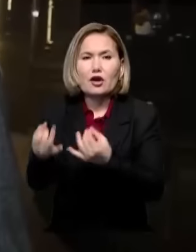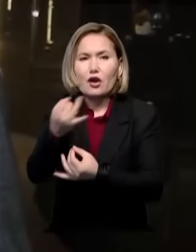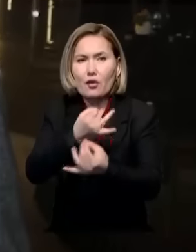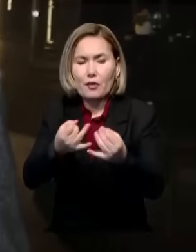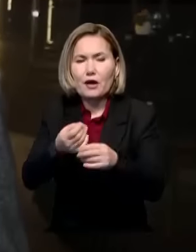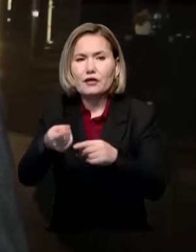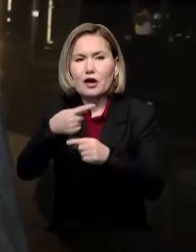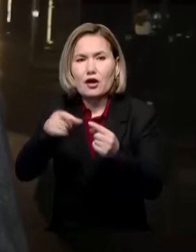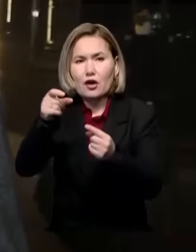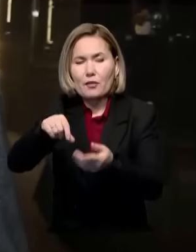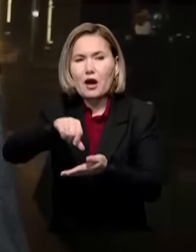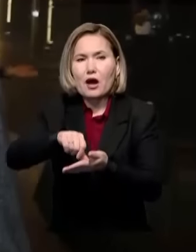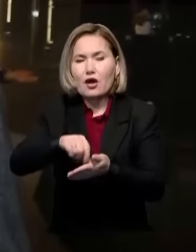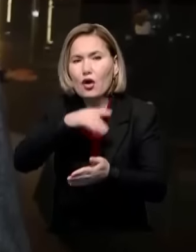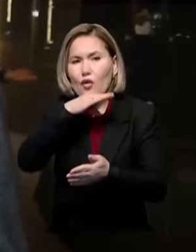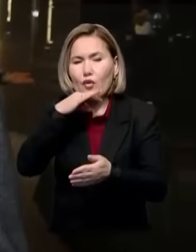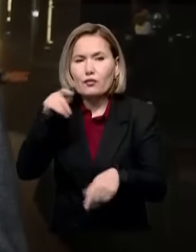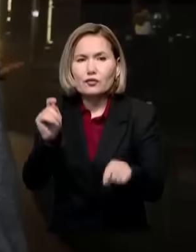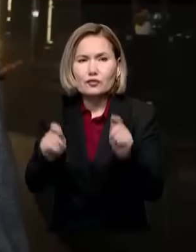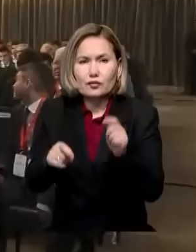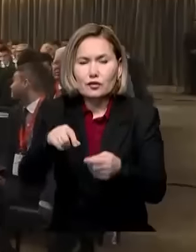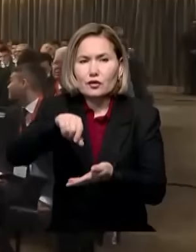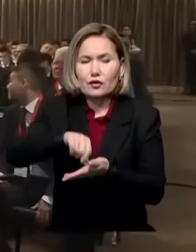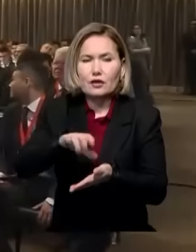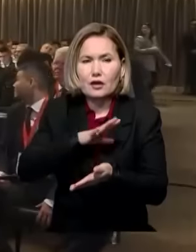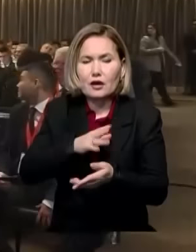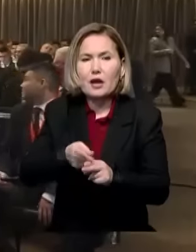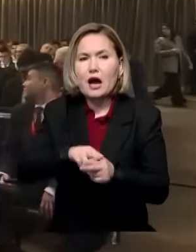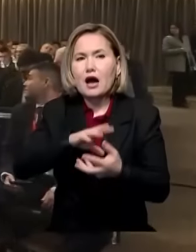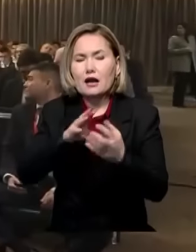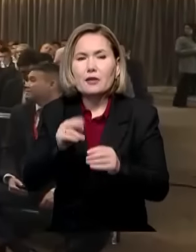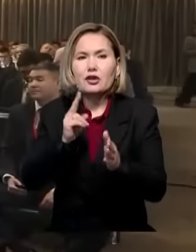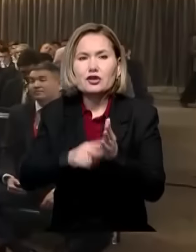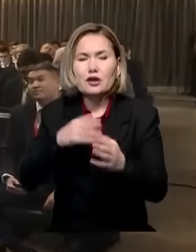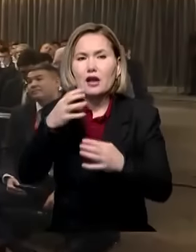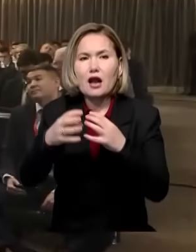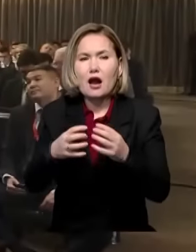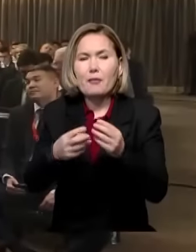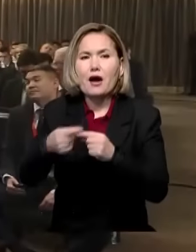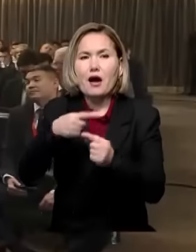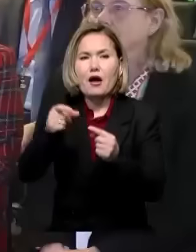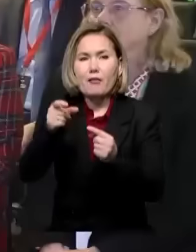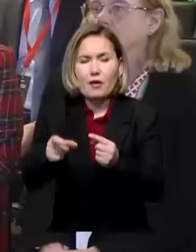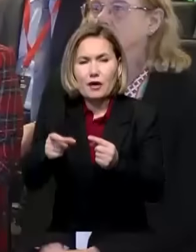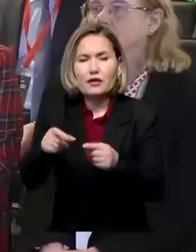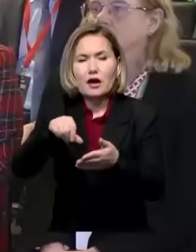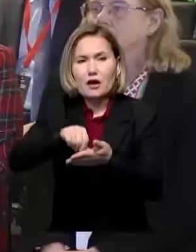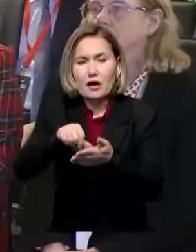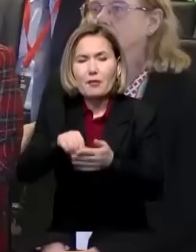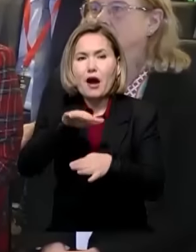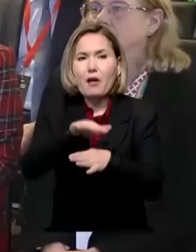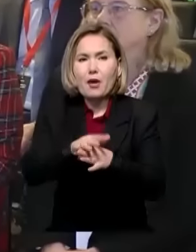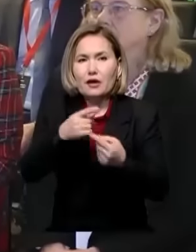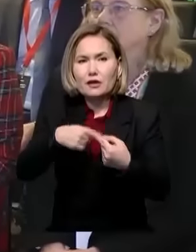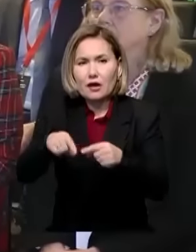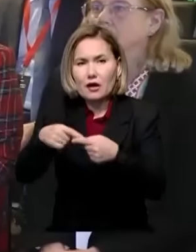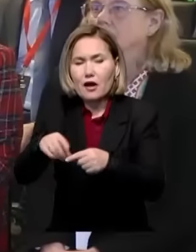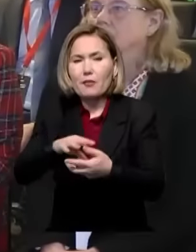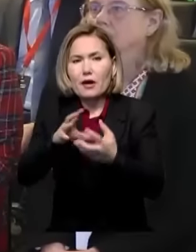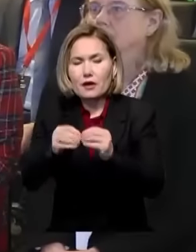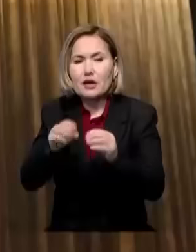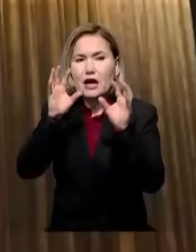келетін жұртшылықтың көптеп жиналуы қуантады. Таныстырылымға 70-те халықаралық инвестициялық банк, қаржы консалтингтік компаниялар және